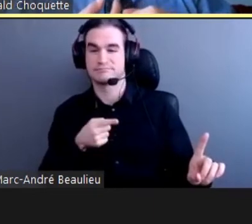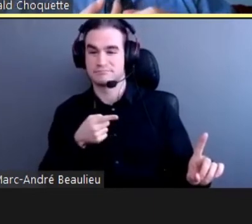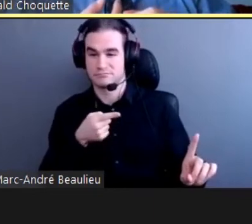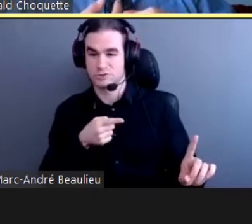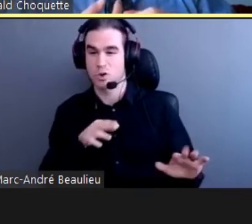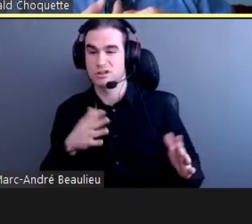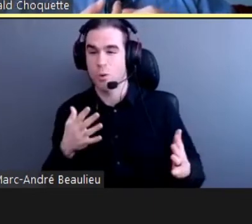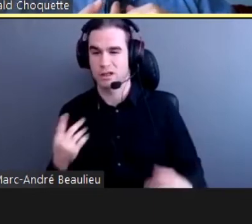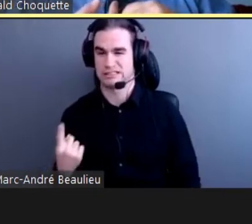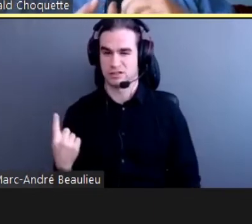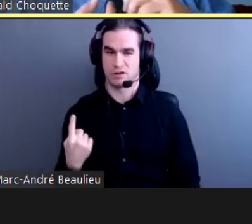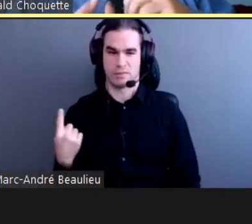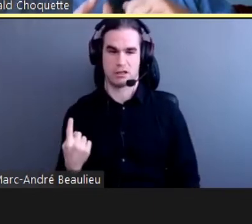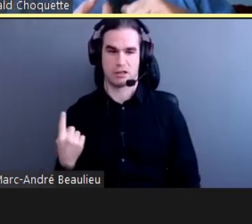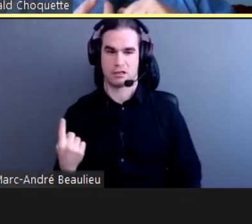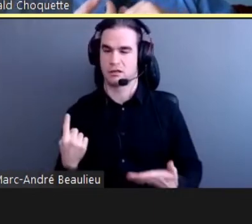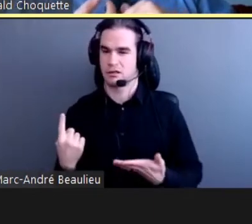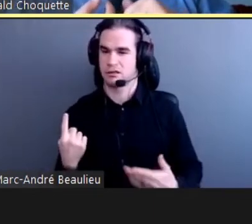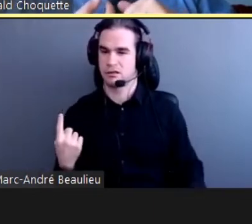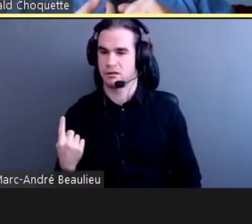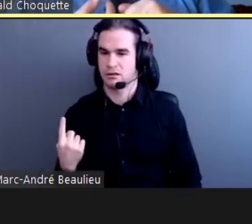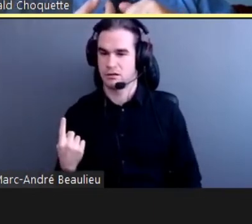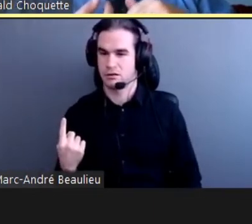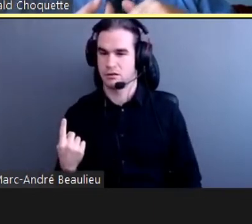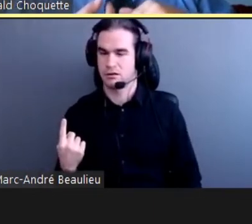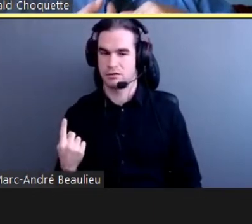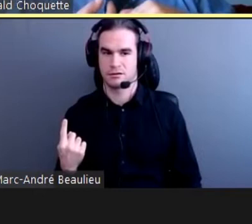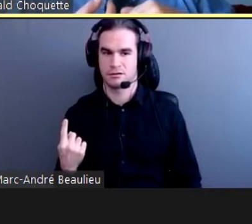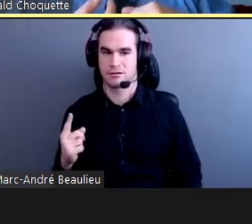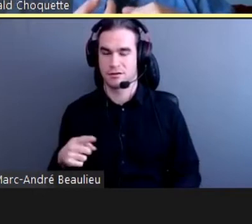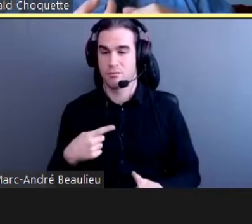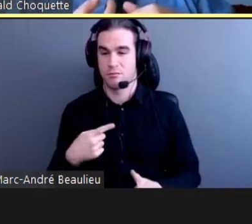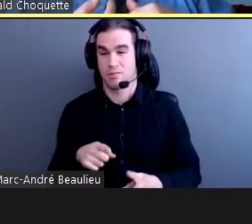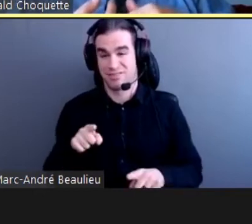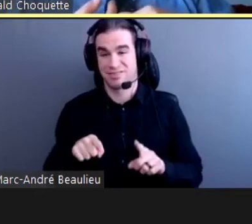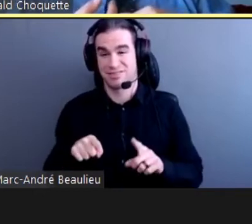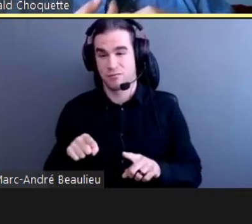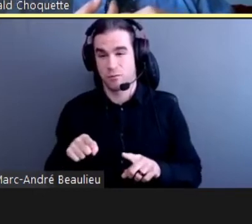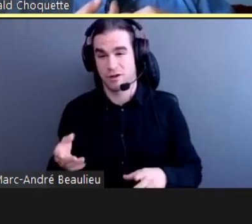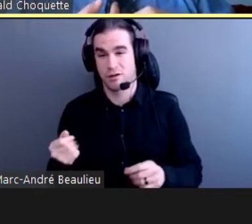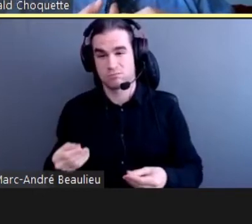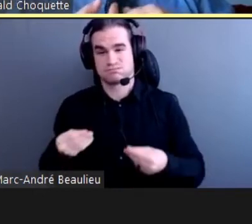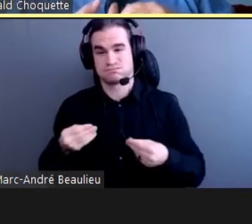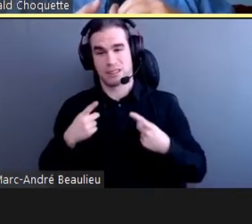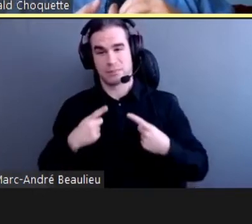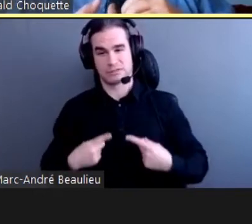de l'isolement. C'est sûr que ça peut occasionner dans certains cas de